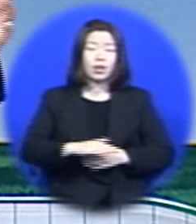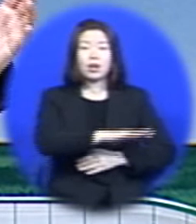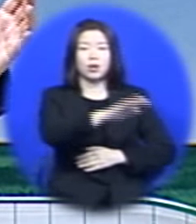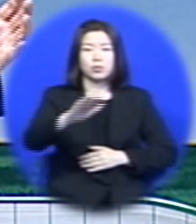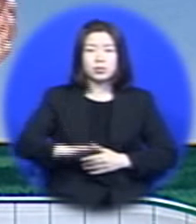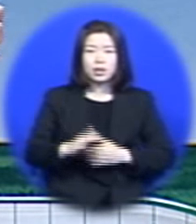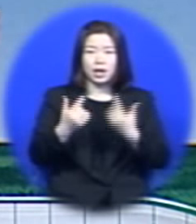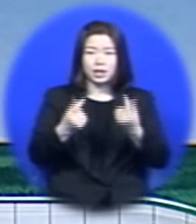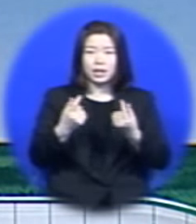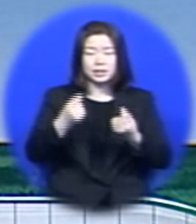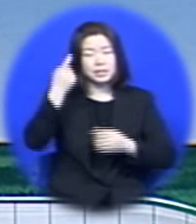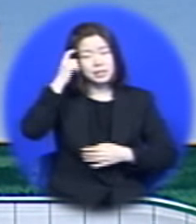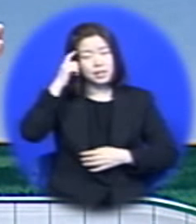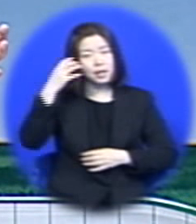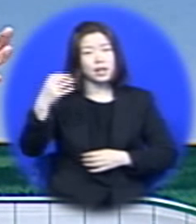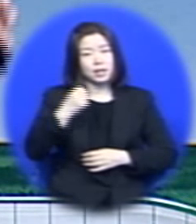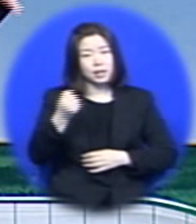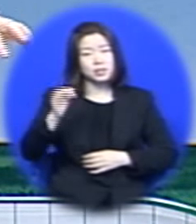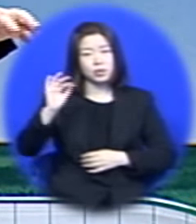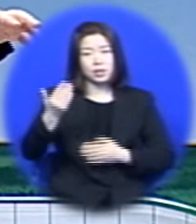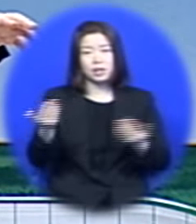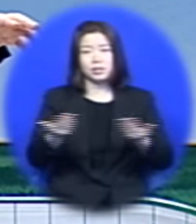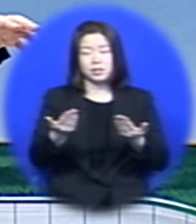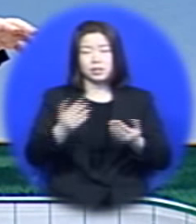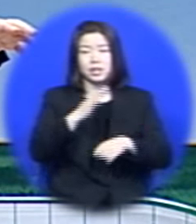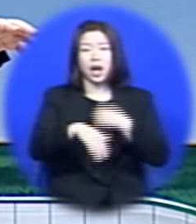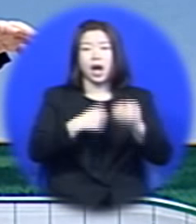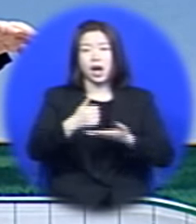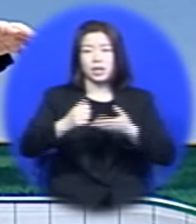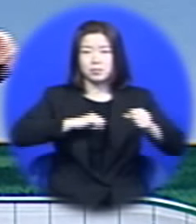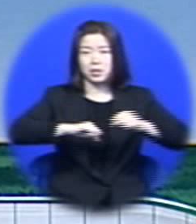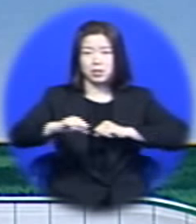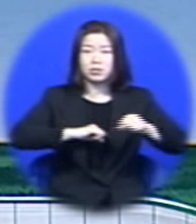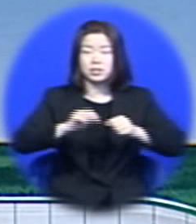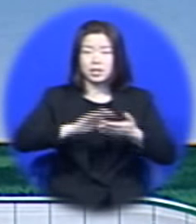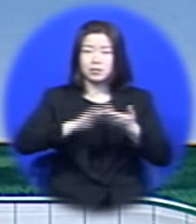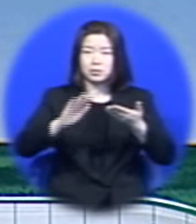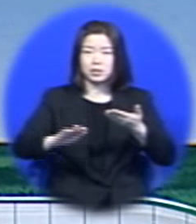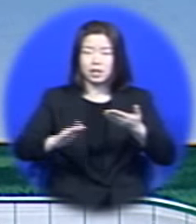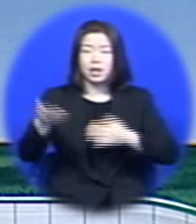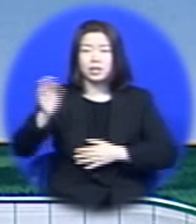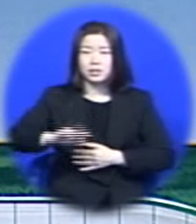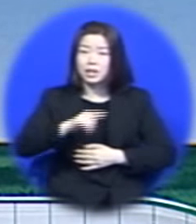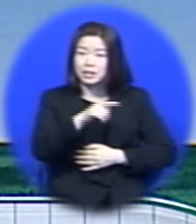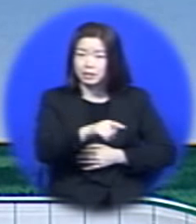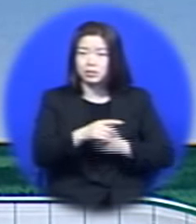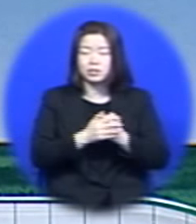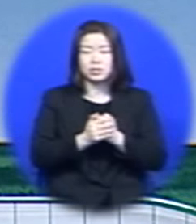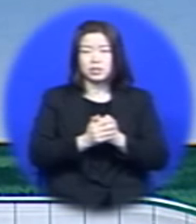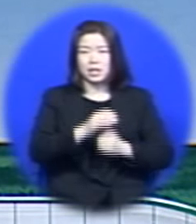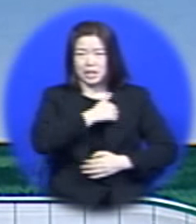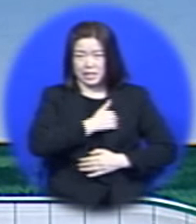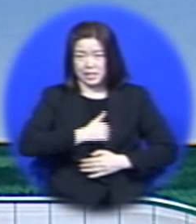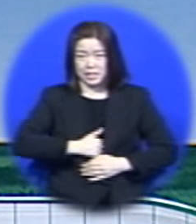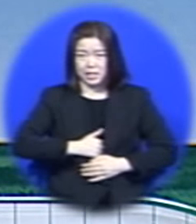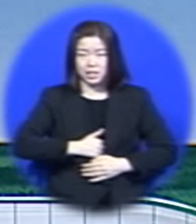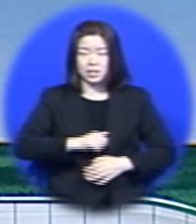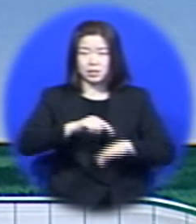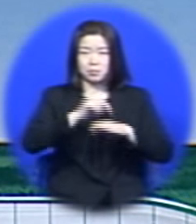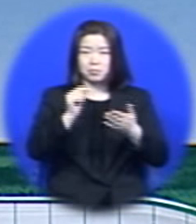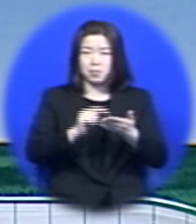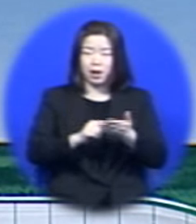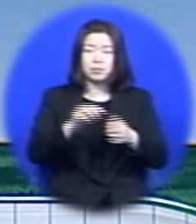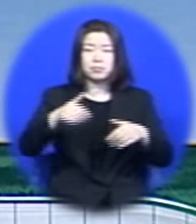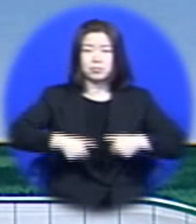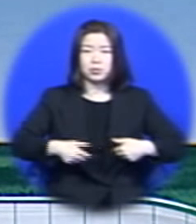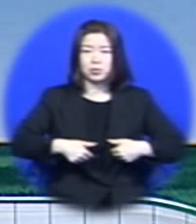우리가 같은 생각을 품게 되는 일이 하나님의 역사예요. 그런데 이것은 인내심이 필요해요.